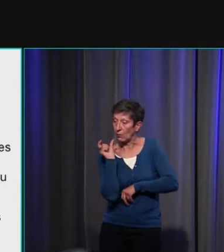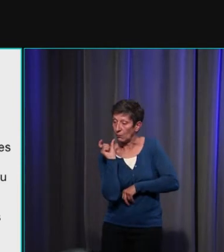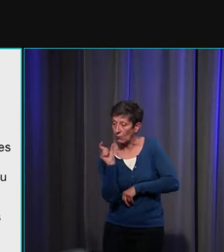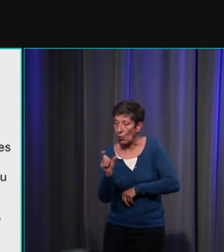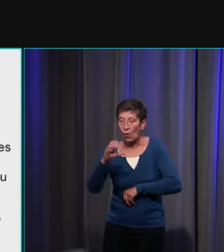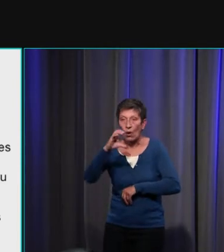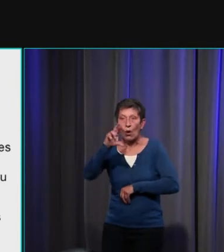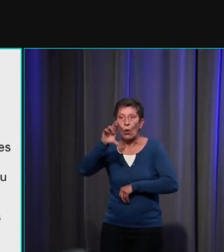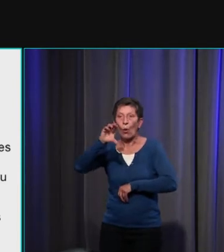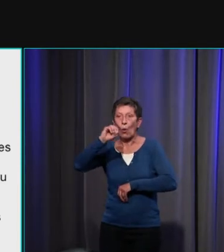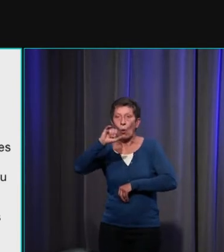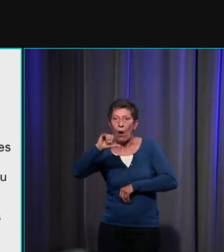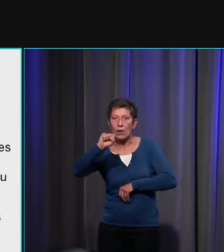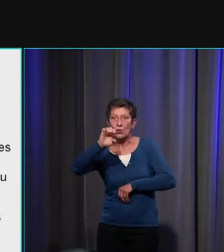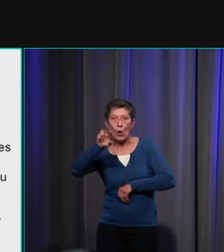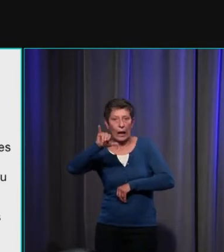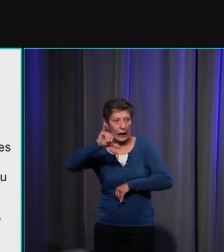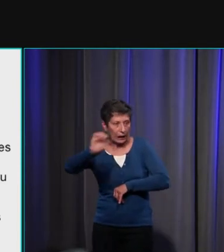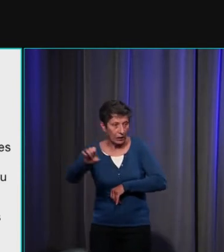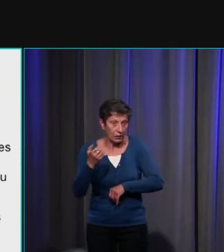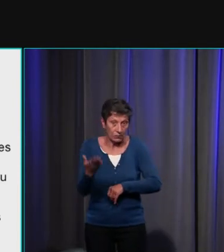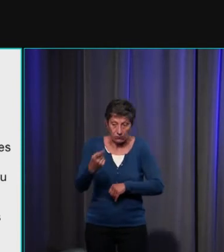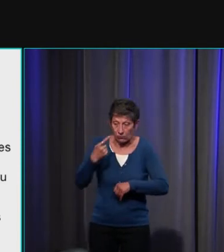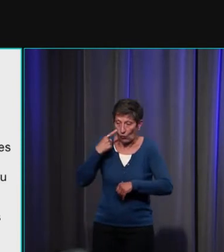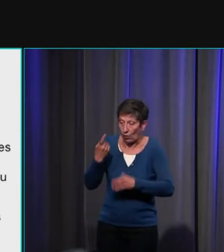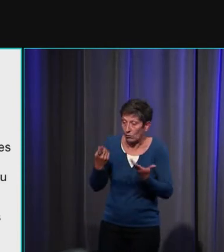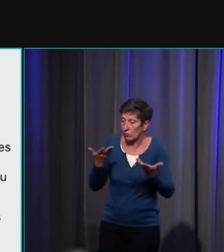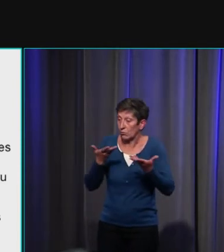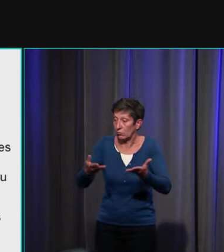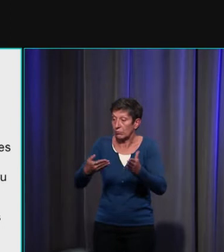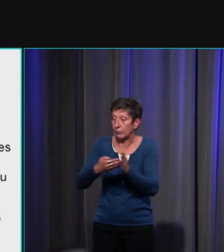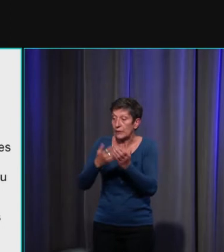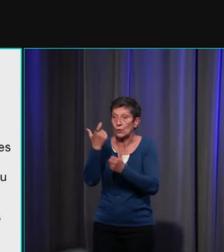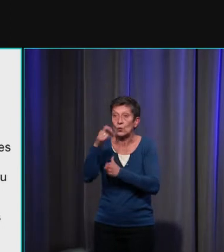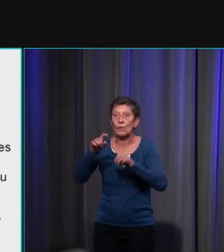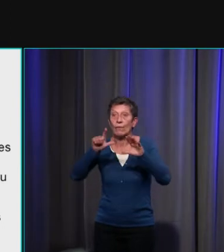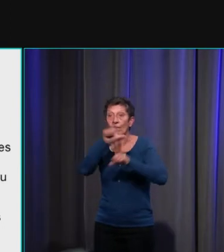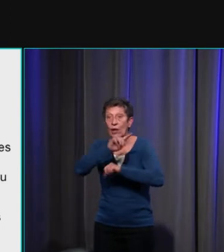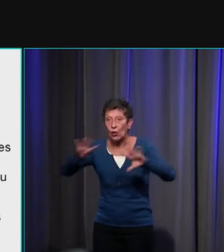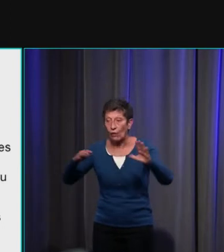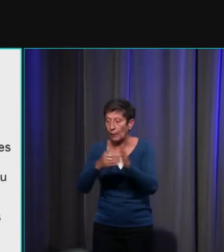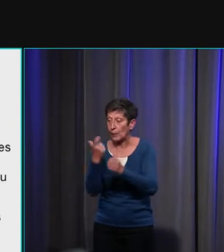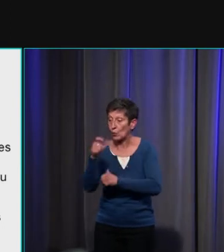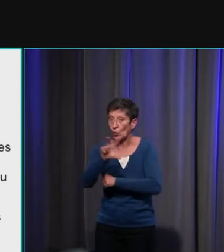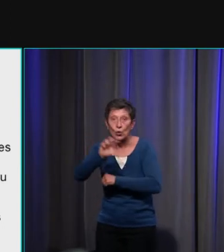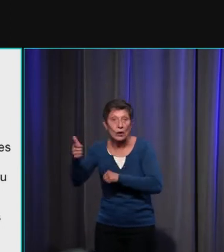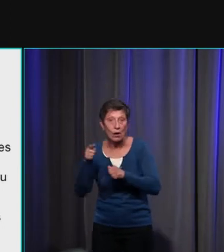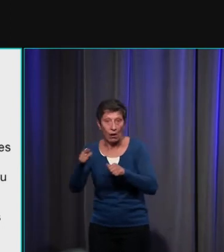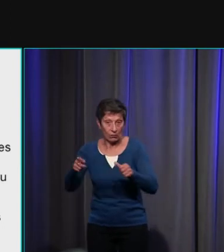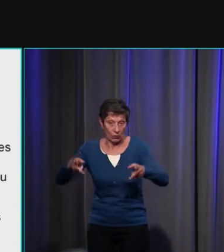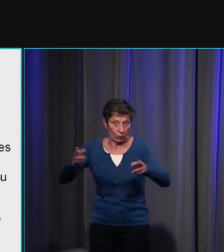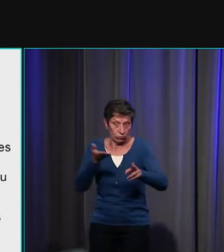que l'on voit dans une chronique des années 1229 1238 et d'où vient-il ce mot